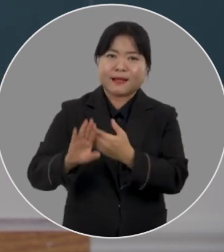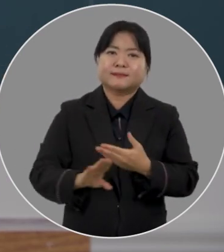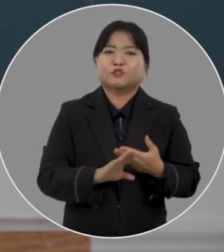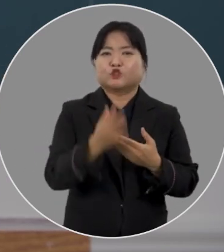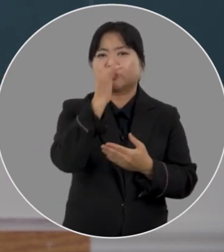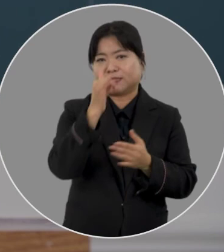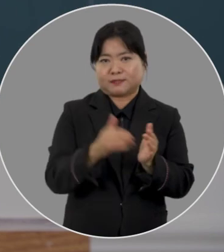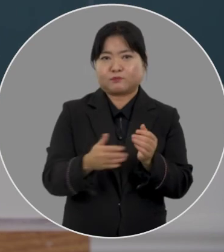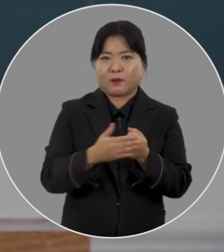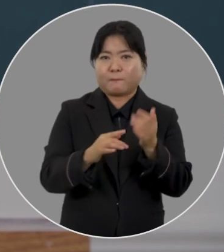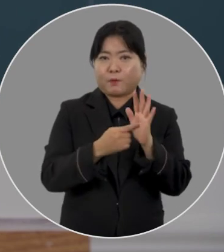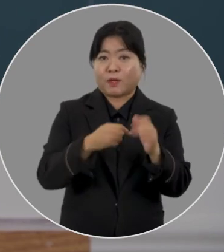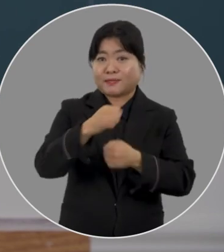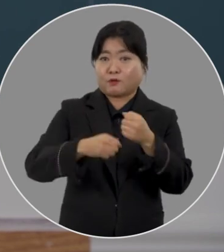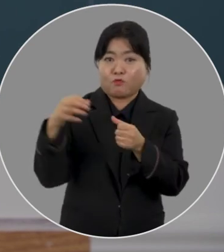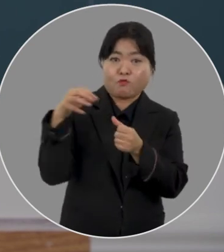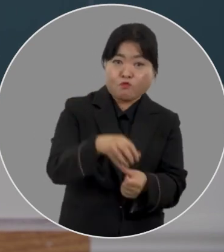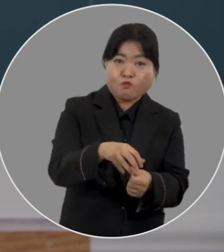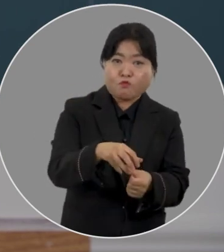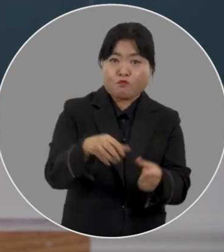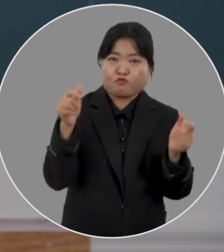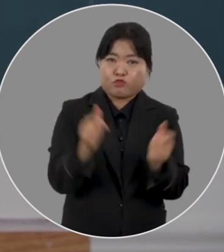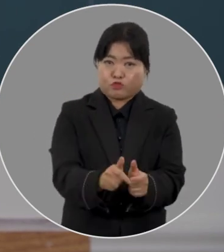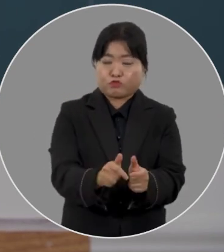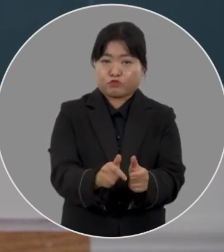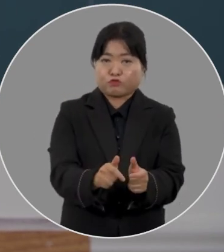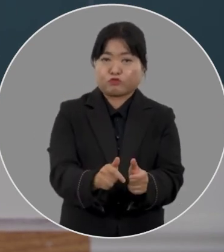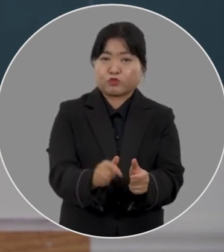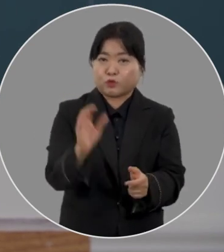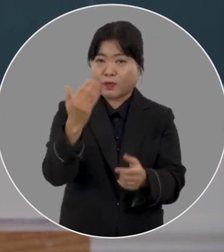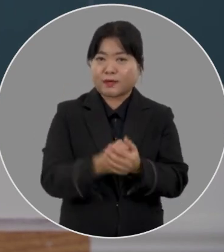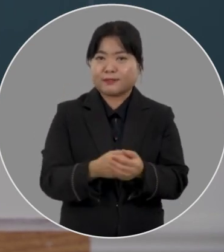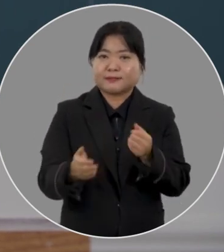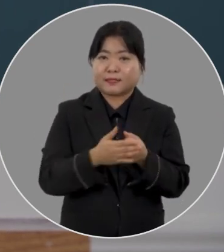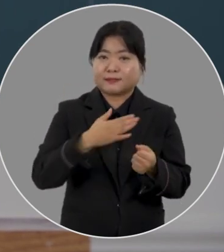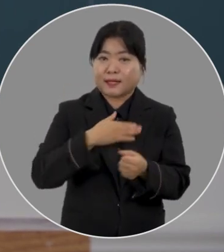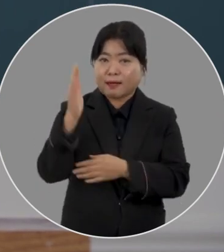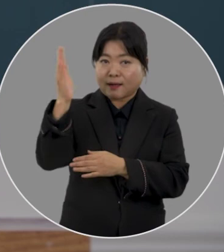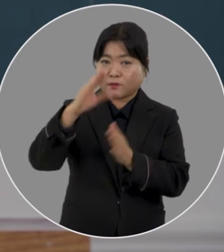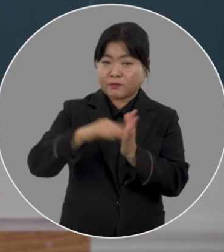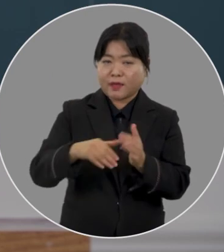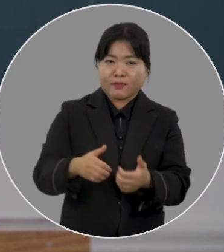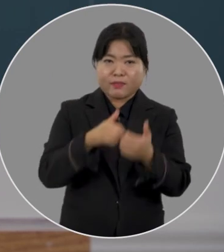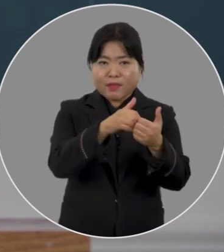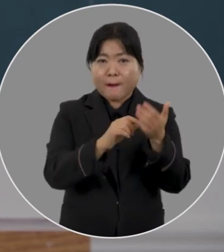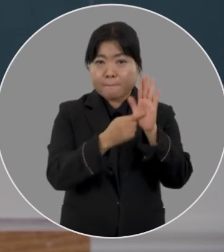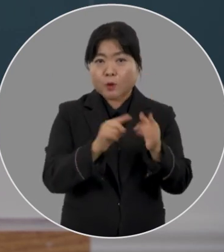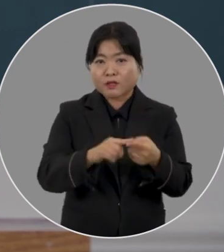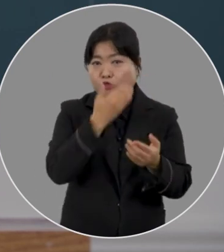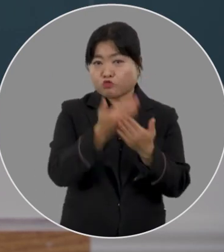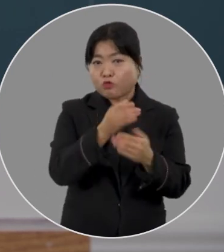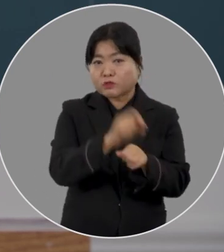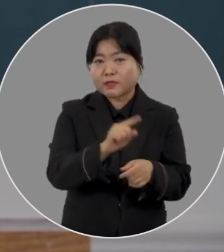있기 때문에 표현의 자유가 어쩔 수 없이 위축될 수밖에 없는 측면이 있거든요. 그래서 제가 강연에서 이제 그 대항 표현의